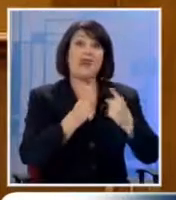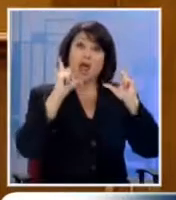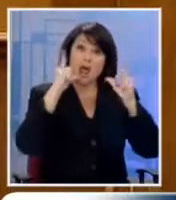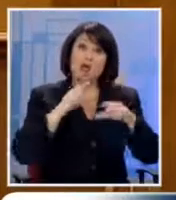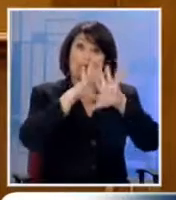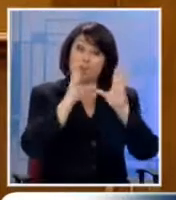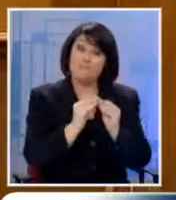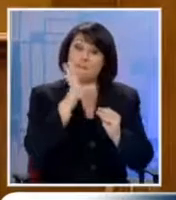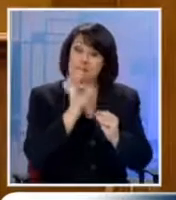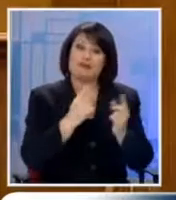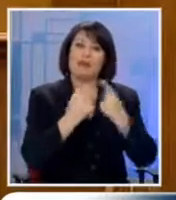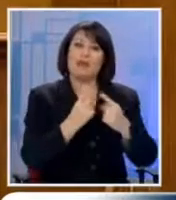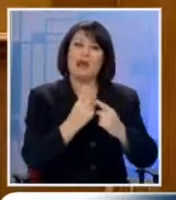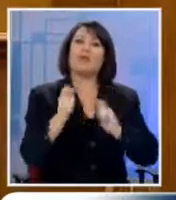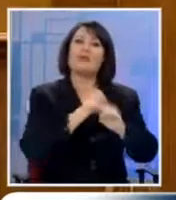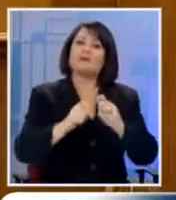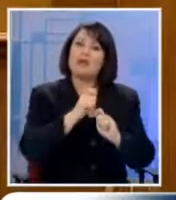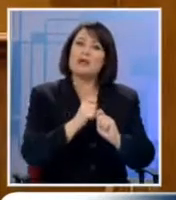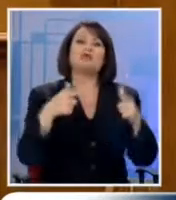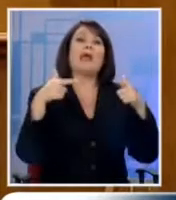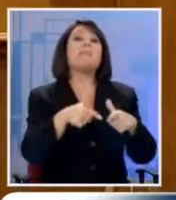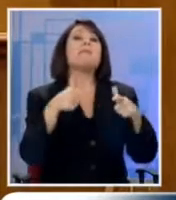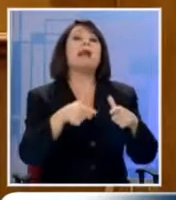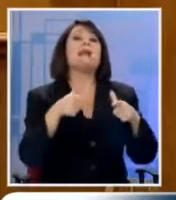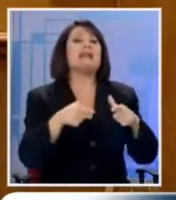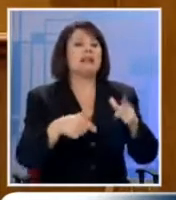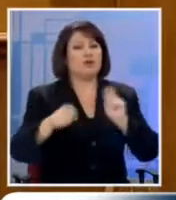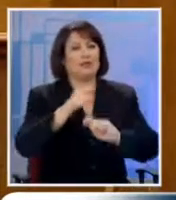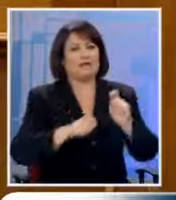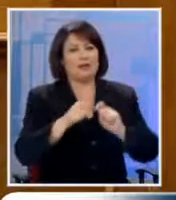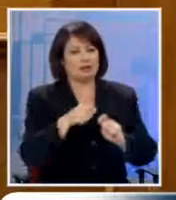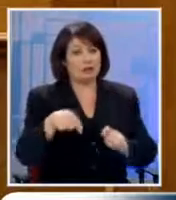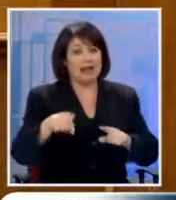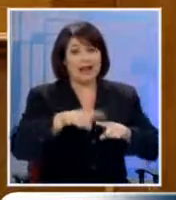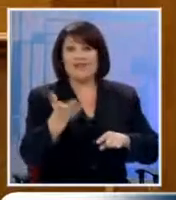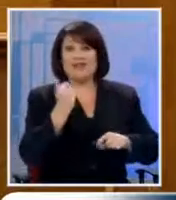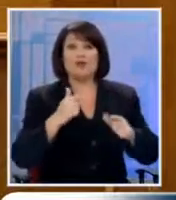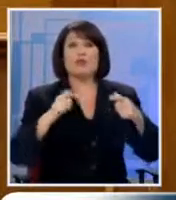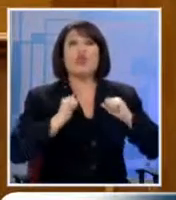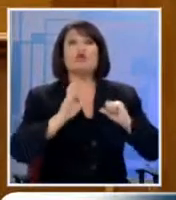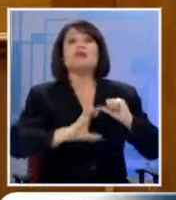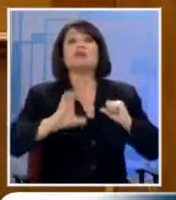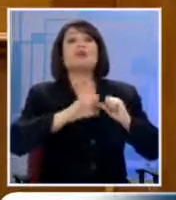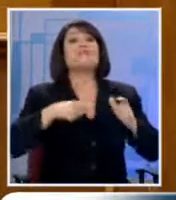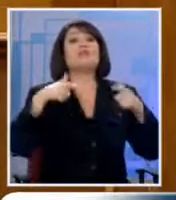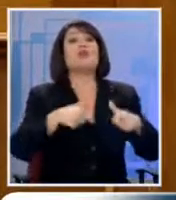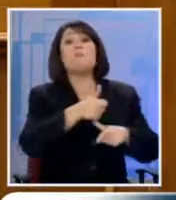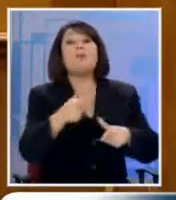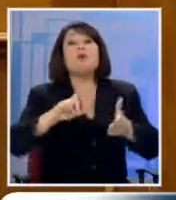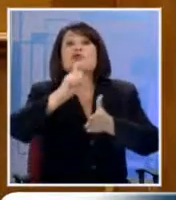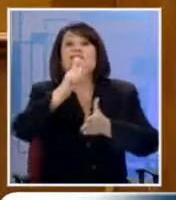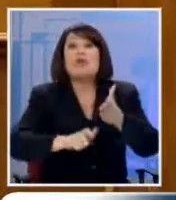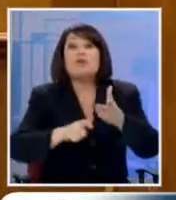και ουσιαστικό, ισχυρή επιμελητηριακή δομή. Είμαστε η μόνη χώρα που δεν έχουμε τουριστικό επιμελητήριο, αλλά ξενοδοχειακό μόνο